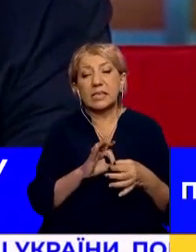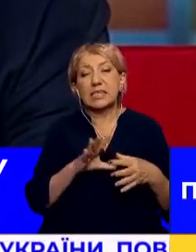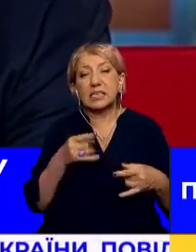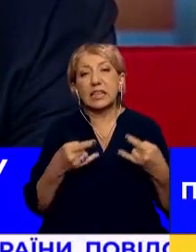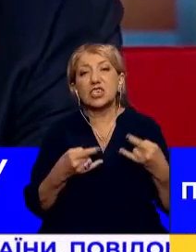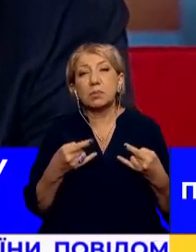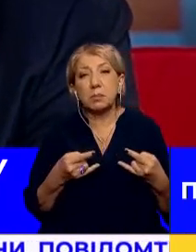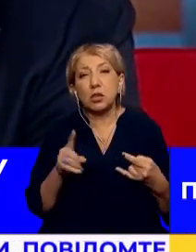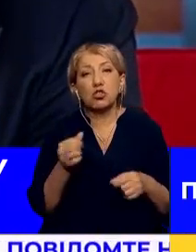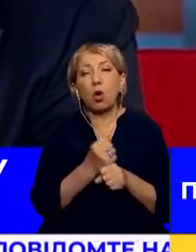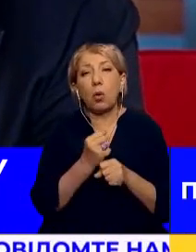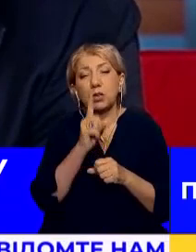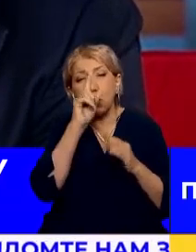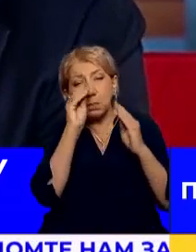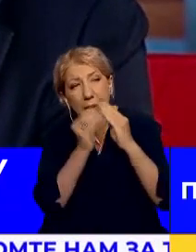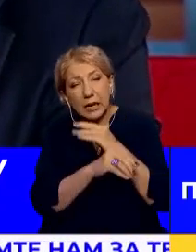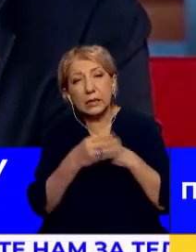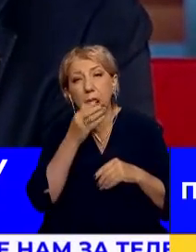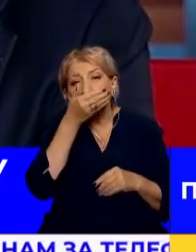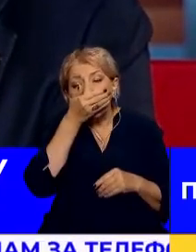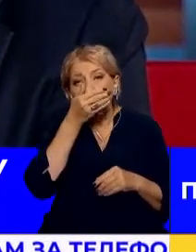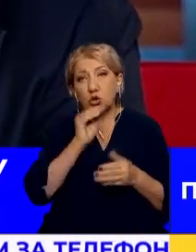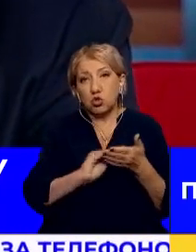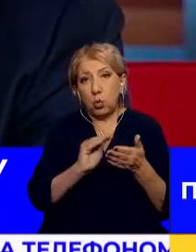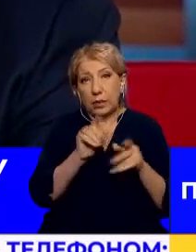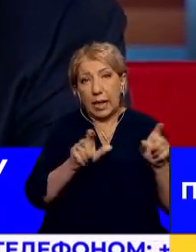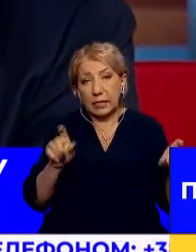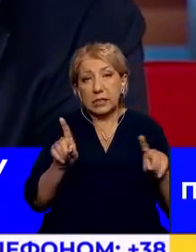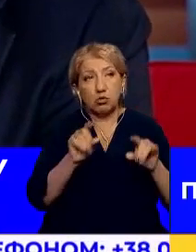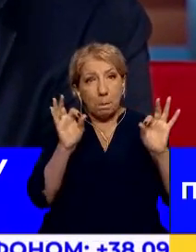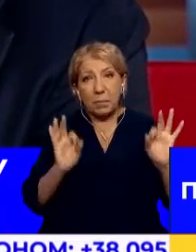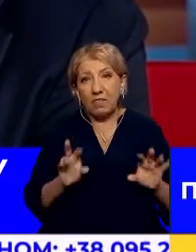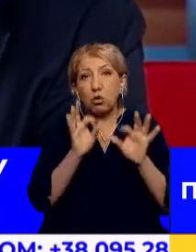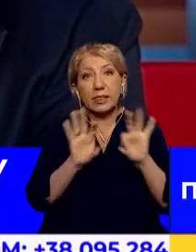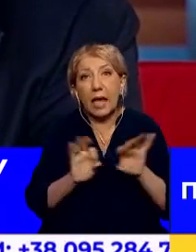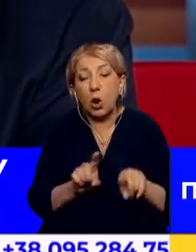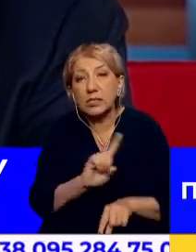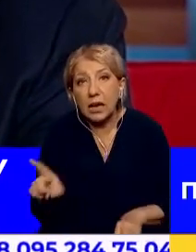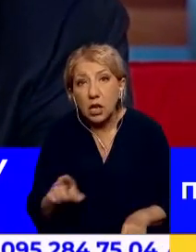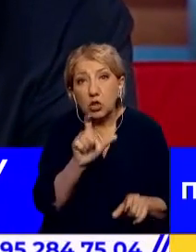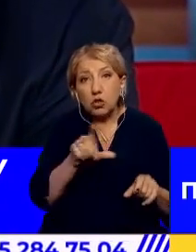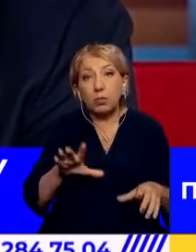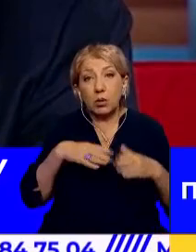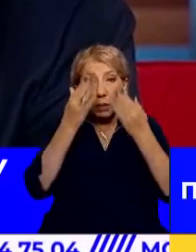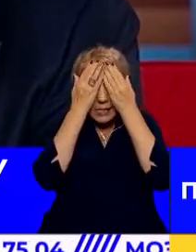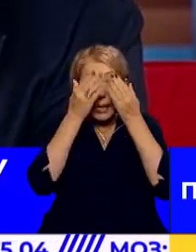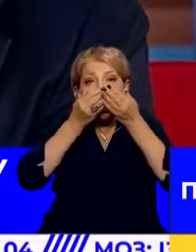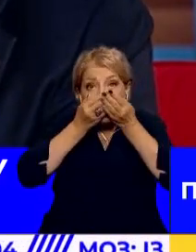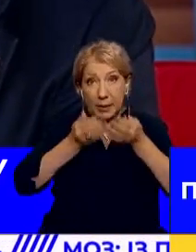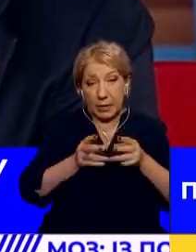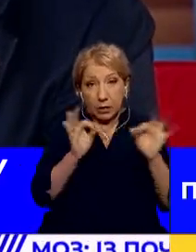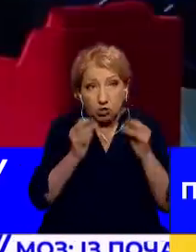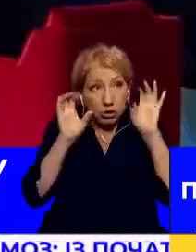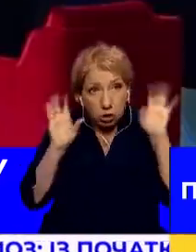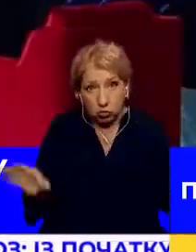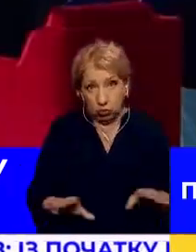Чому влада робить все, щоб прикрити горло журналістам для того, щоб правду не розказували? Щоб люди були сліпі, нічого не бачили, нічого